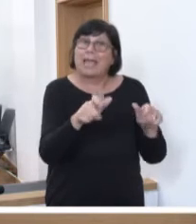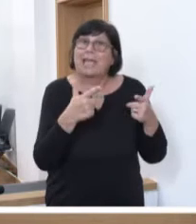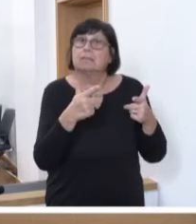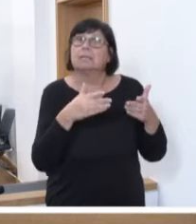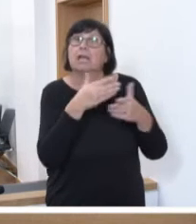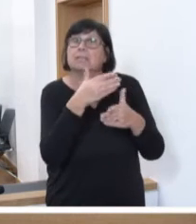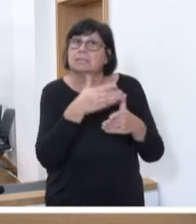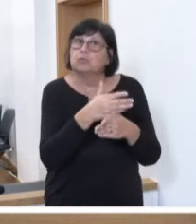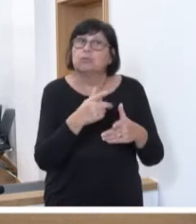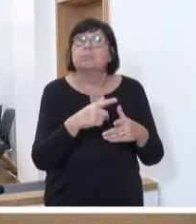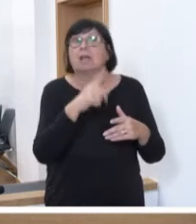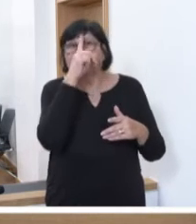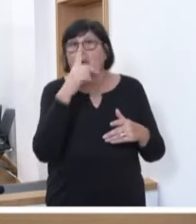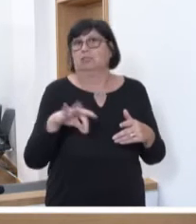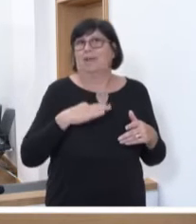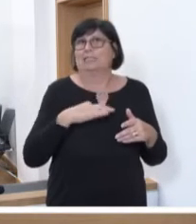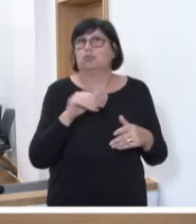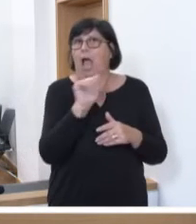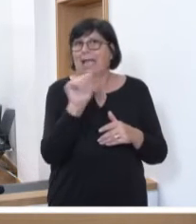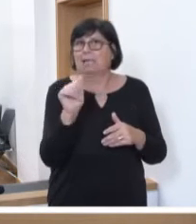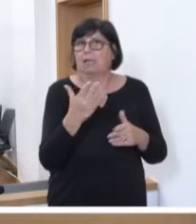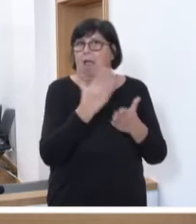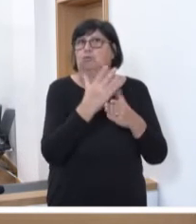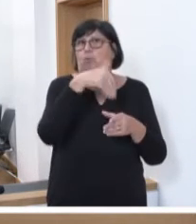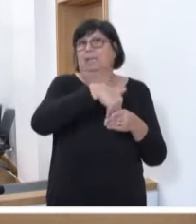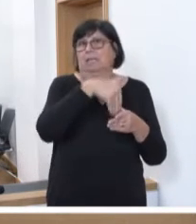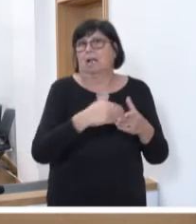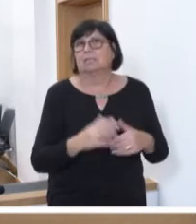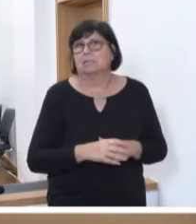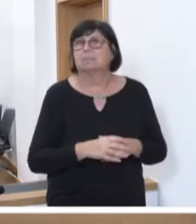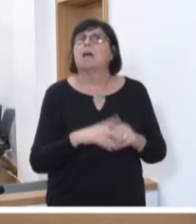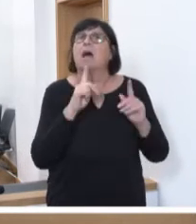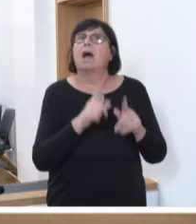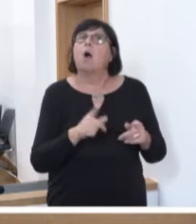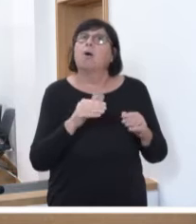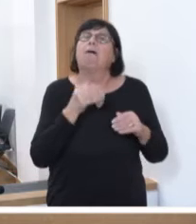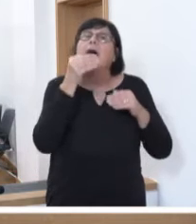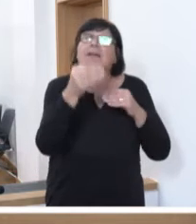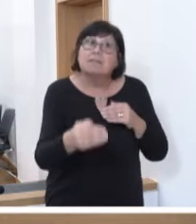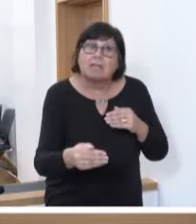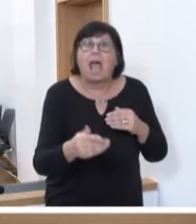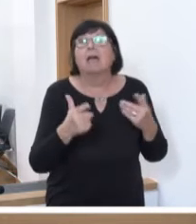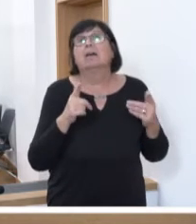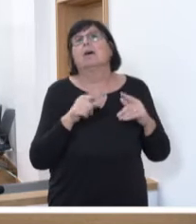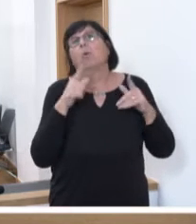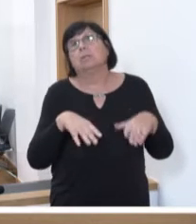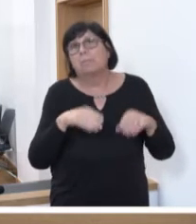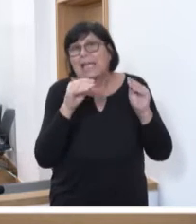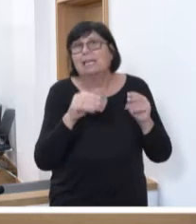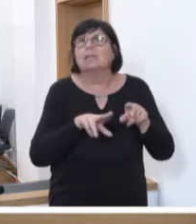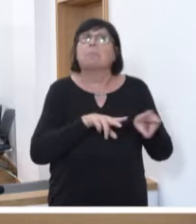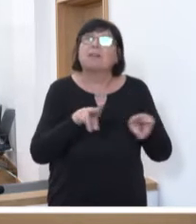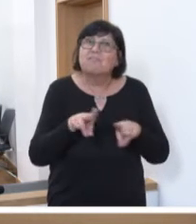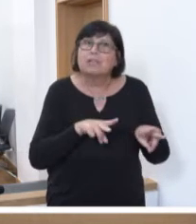liegen, die in der deutsch-französischen Agenda genannt wurden. Doch nach der Nacht der langen Messer und dem Beginn der Bewirtschaftung